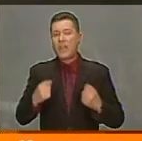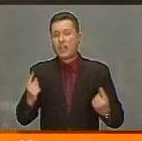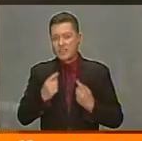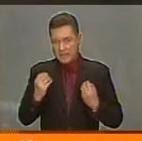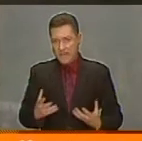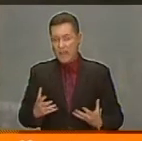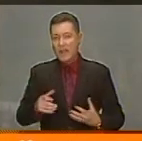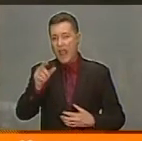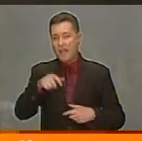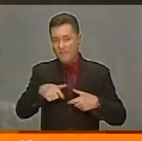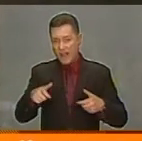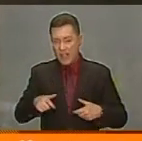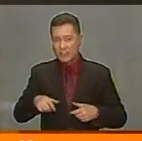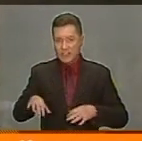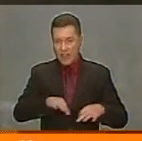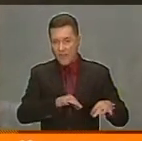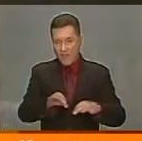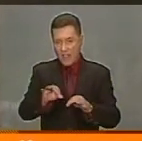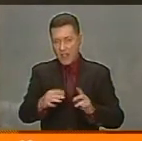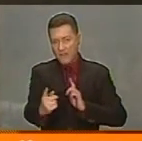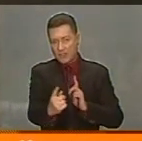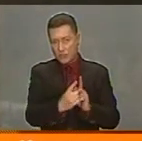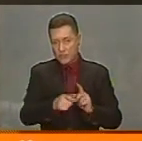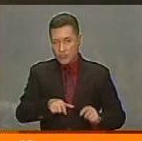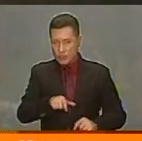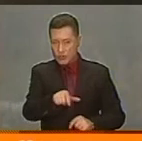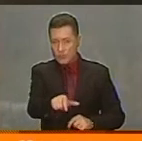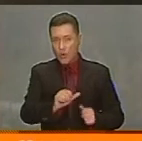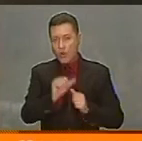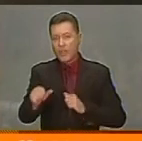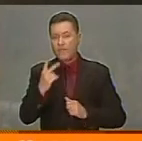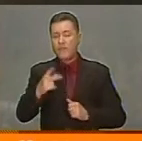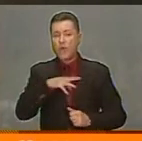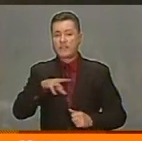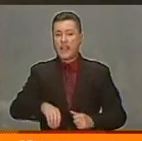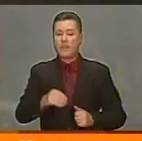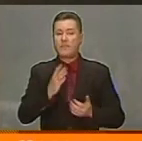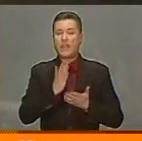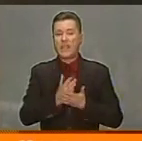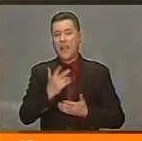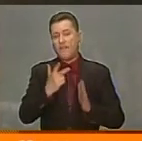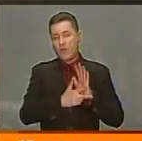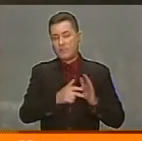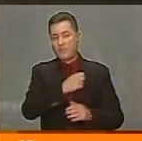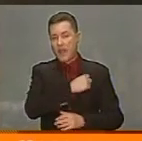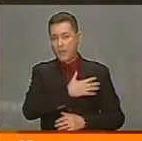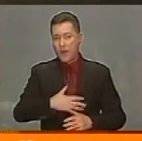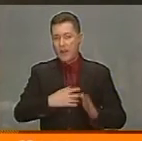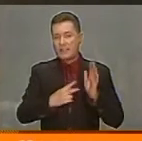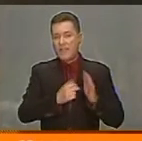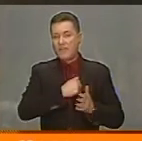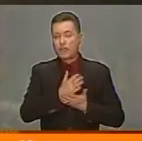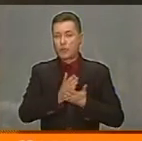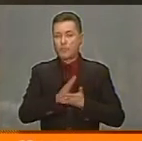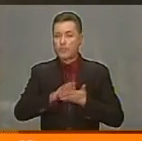Він виїхав на зустрічну смугу. Окрім двох загиблих, ще є восьмеро поранених, семеро із них військовослужбовці. Стан